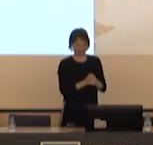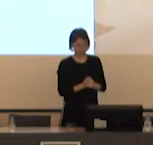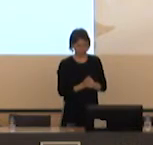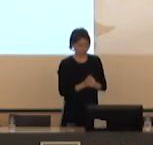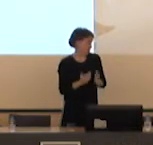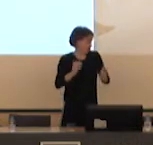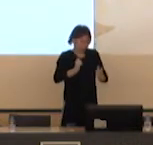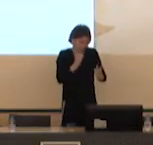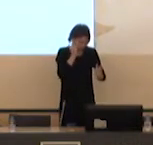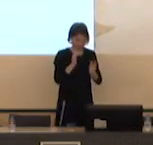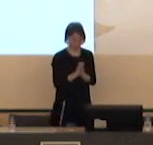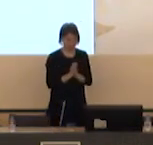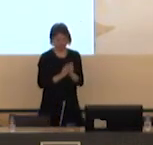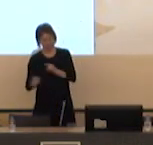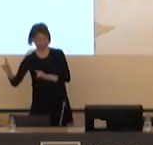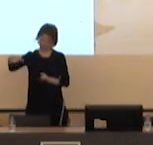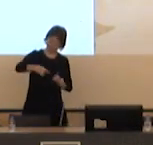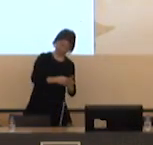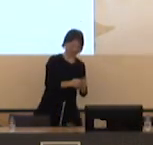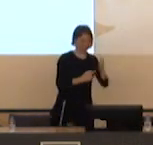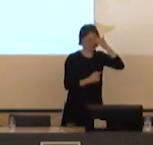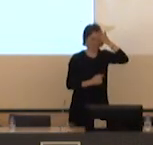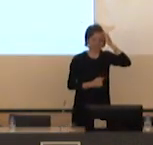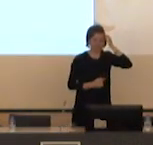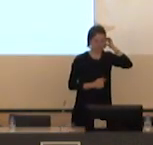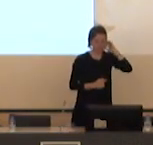I l'endemà era l'1 d'octubre, casualitat.